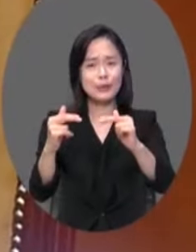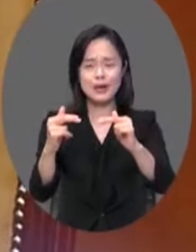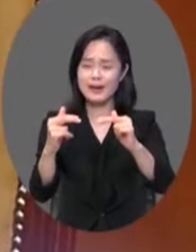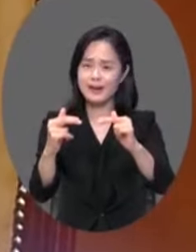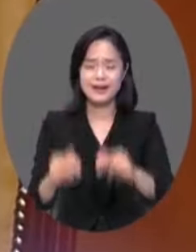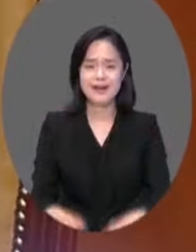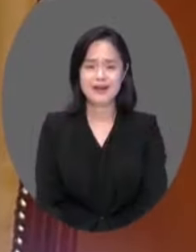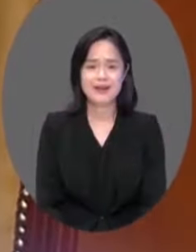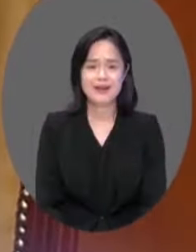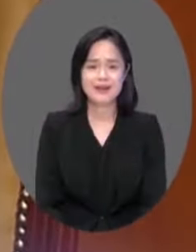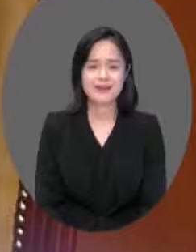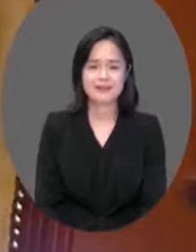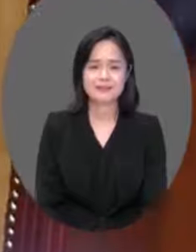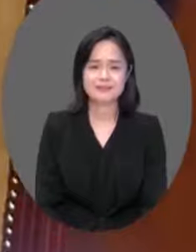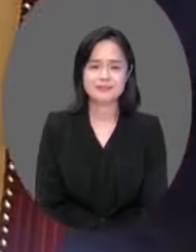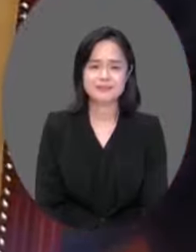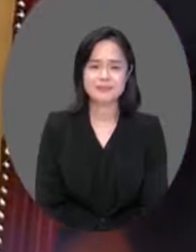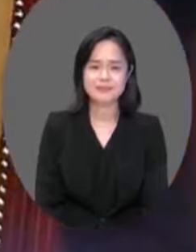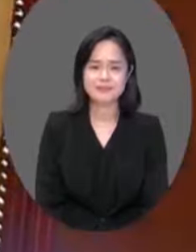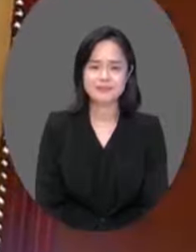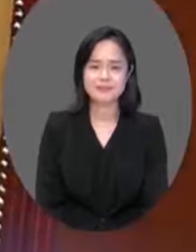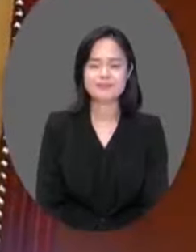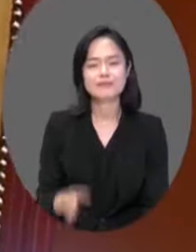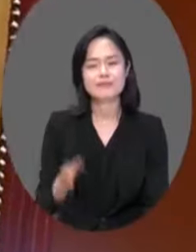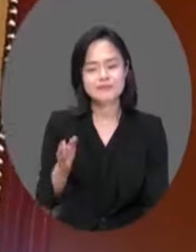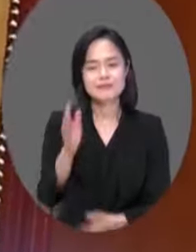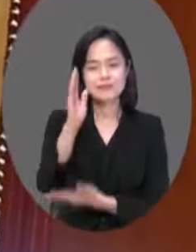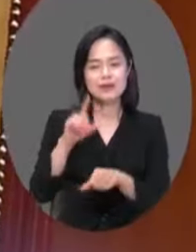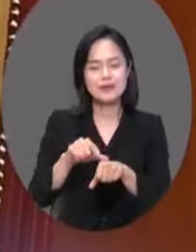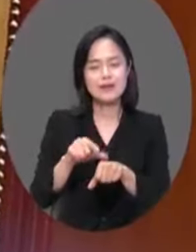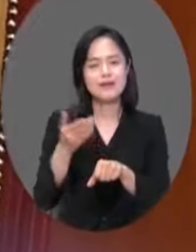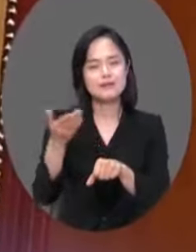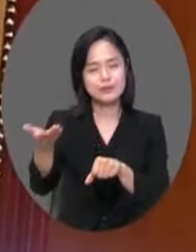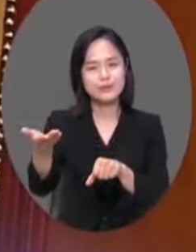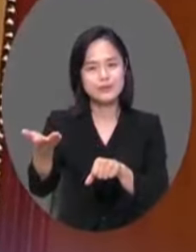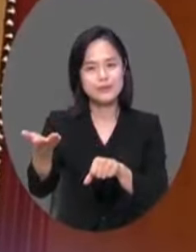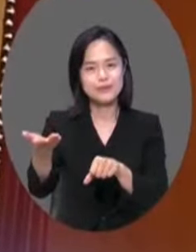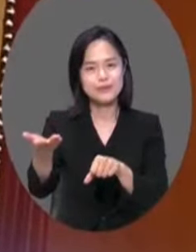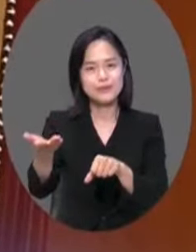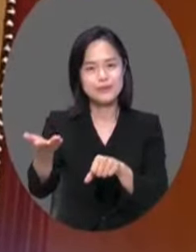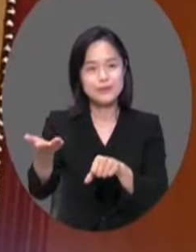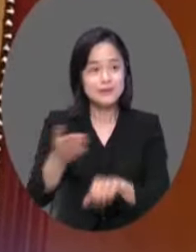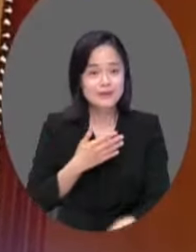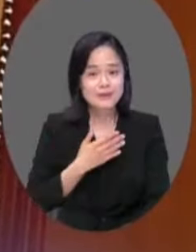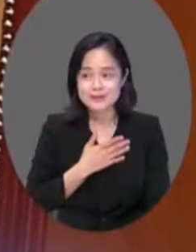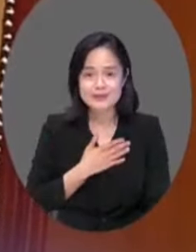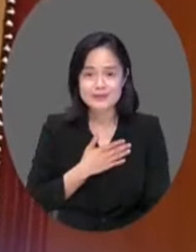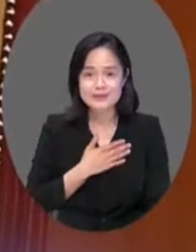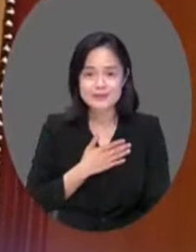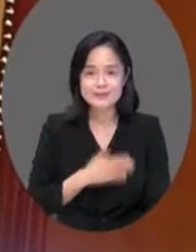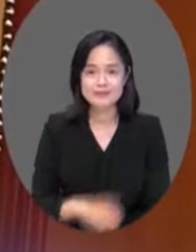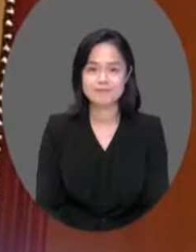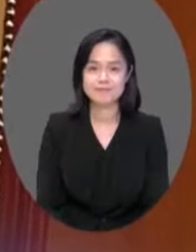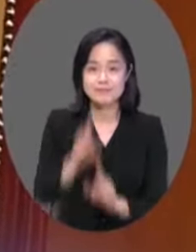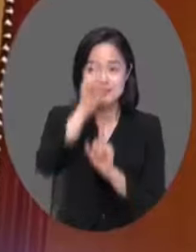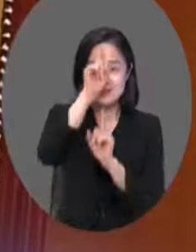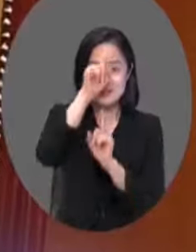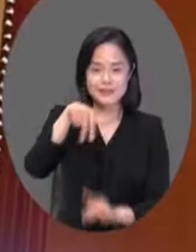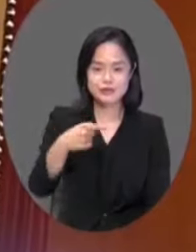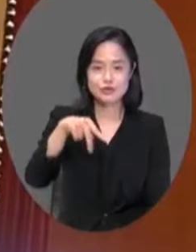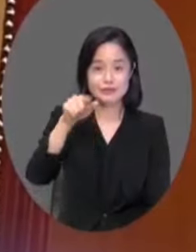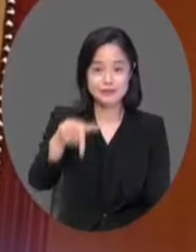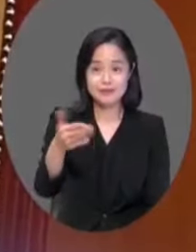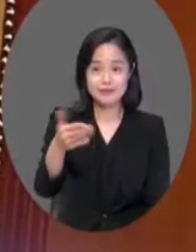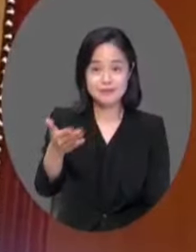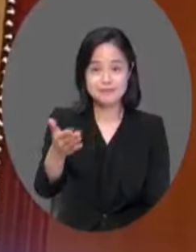1타 쌍피로 네 지금 저희가 한 대씩 맞은 겁니다. 이준석 위원님 질의해 주십시오. 네 감사합니다 위원장님.